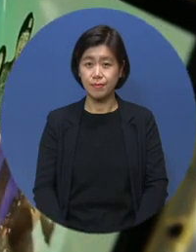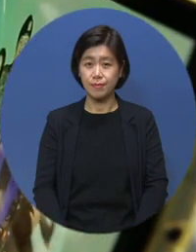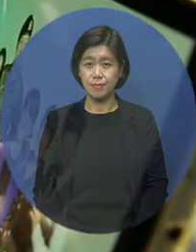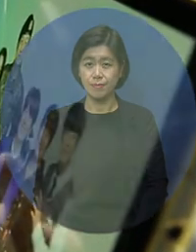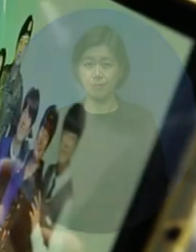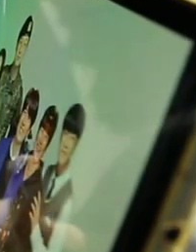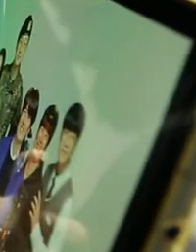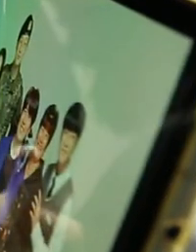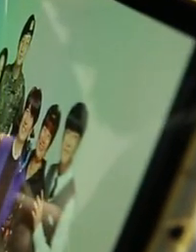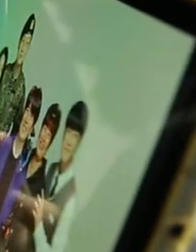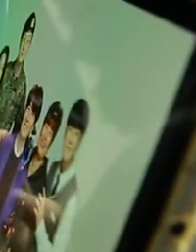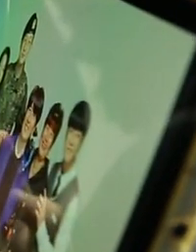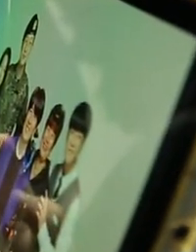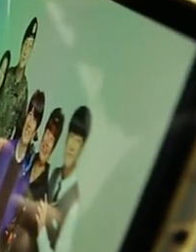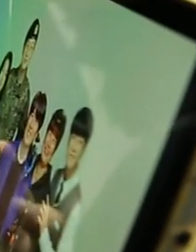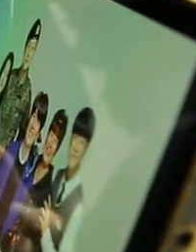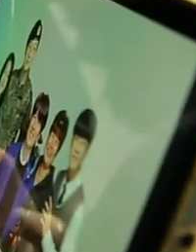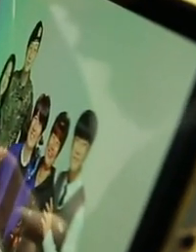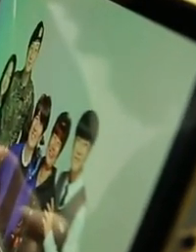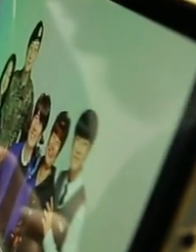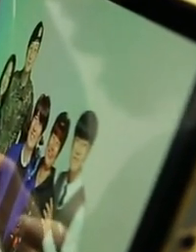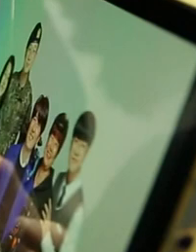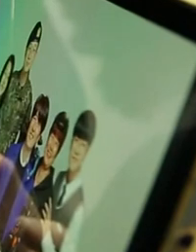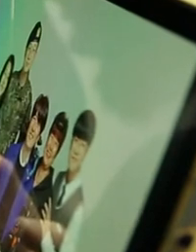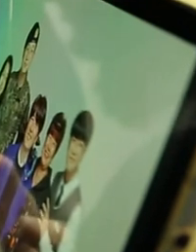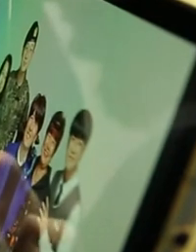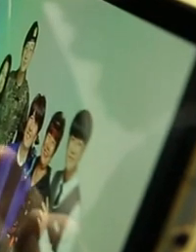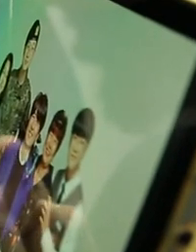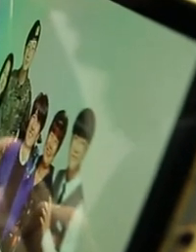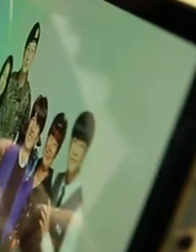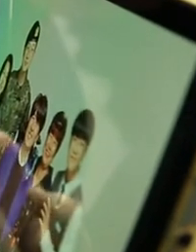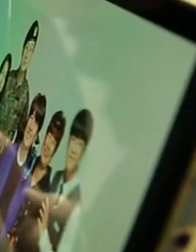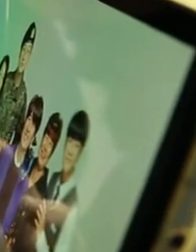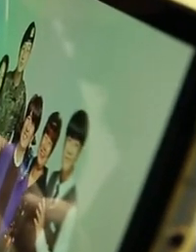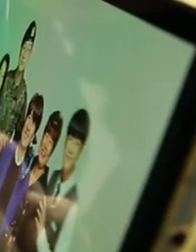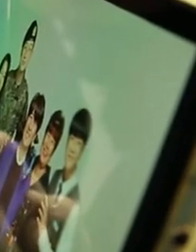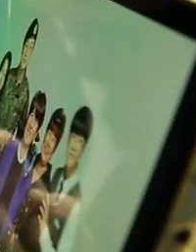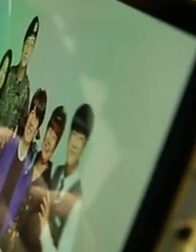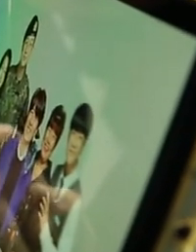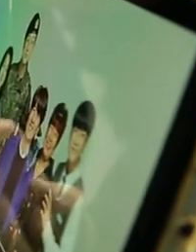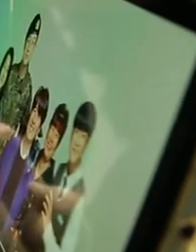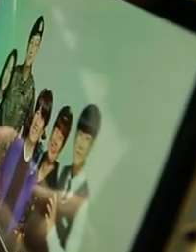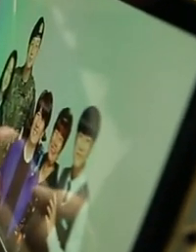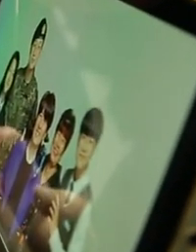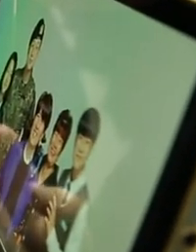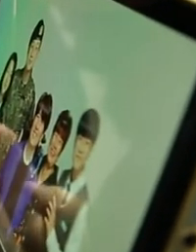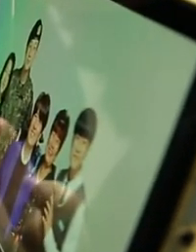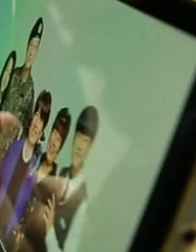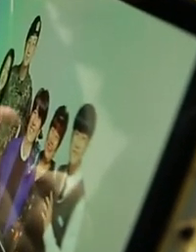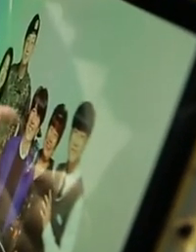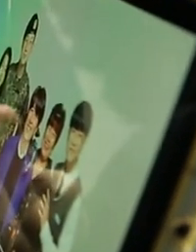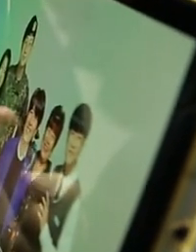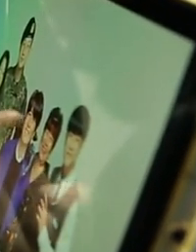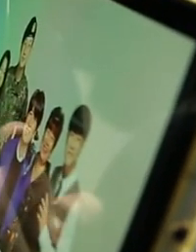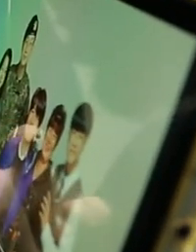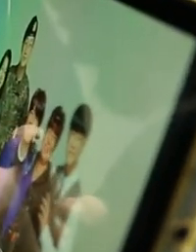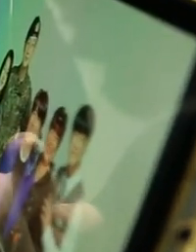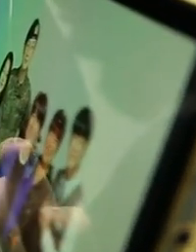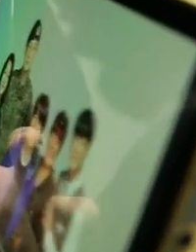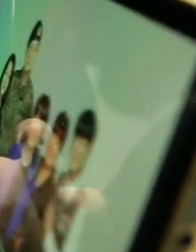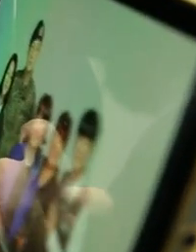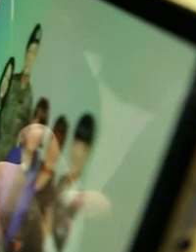맞다 호는 으 한번 살짝 또 봐 그 아버지가 설비 치는게 4